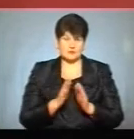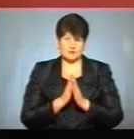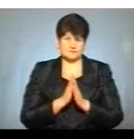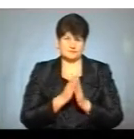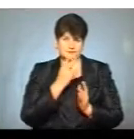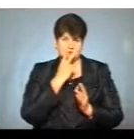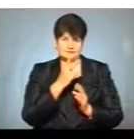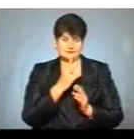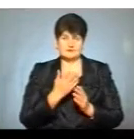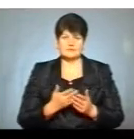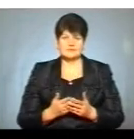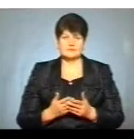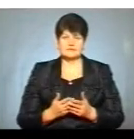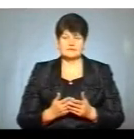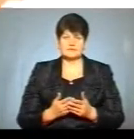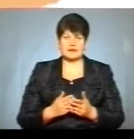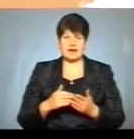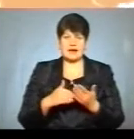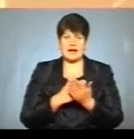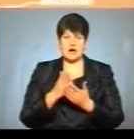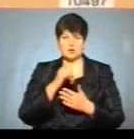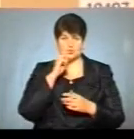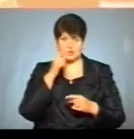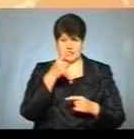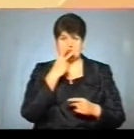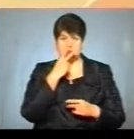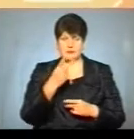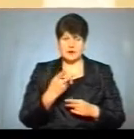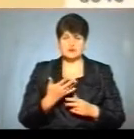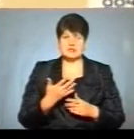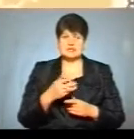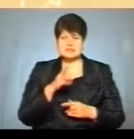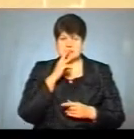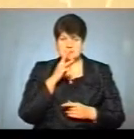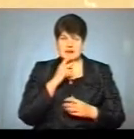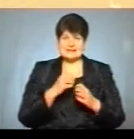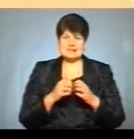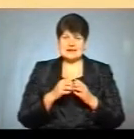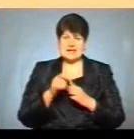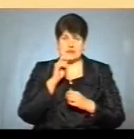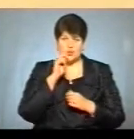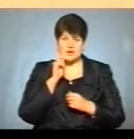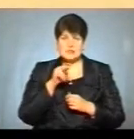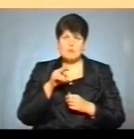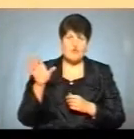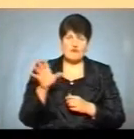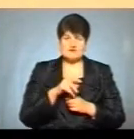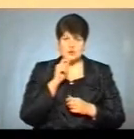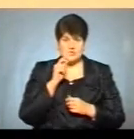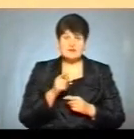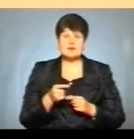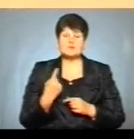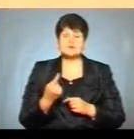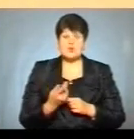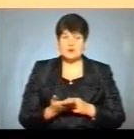режисерів показати нам карту України. Тут ми бачимо заробітна плата середня по всій Україні, зокрема в Тернопільській